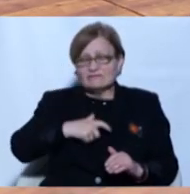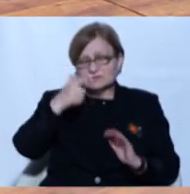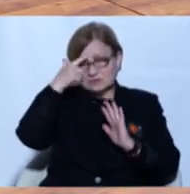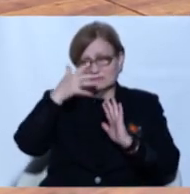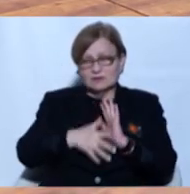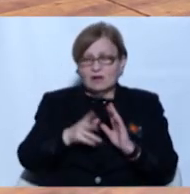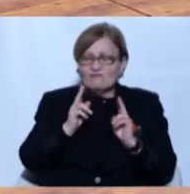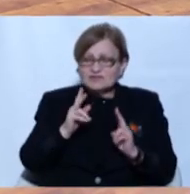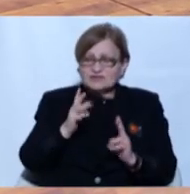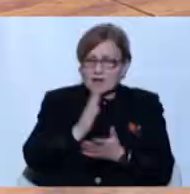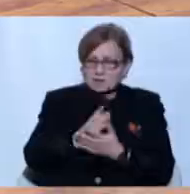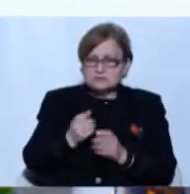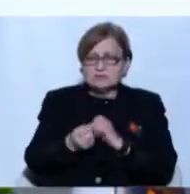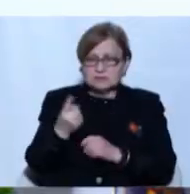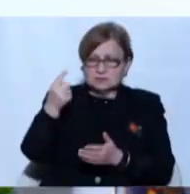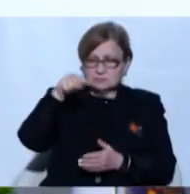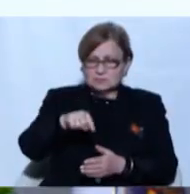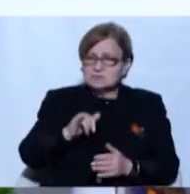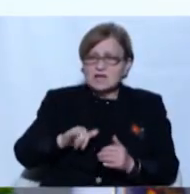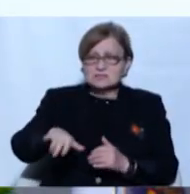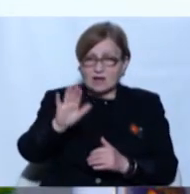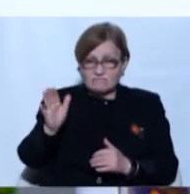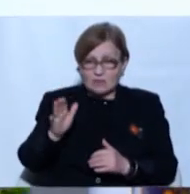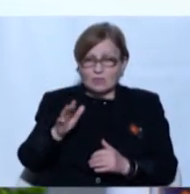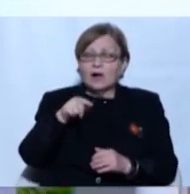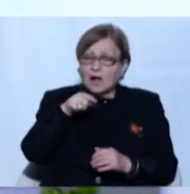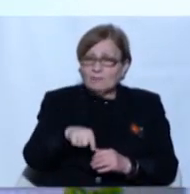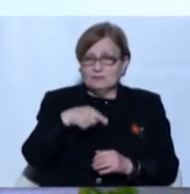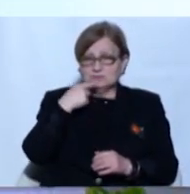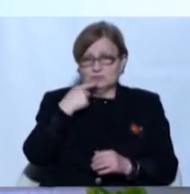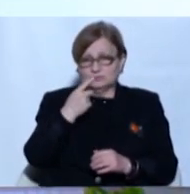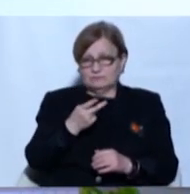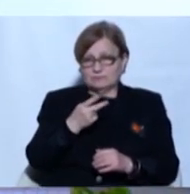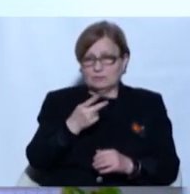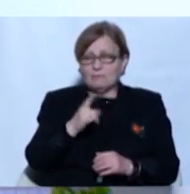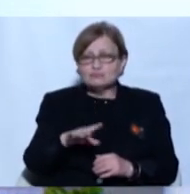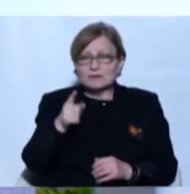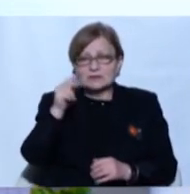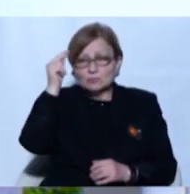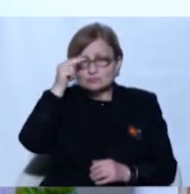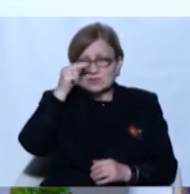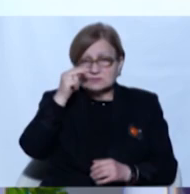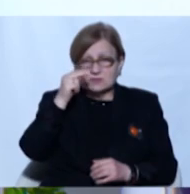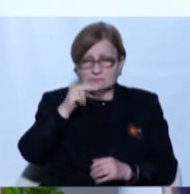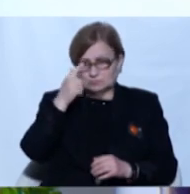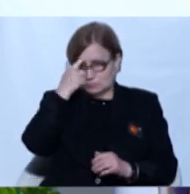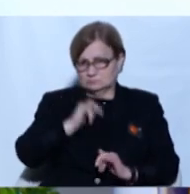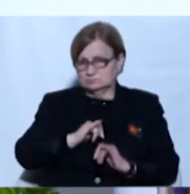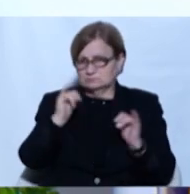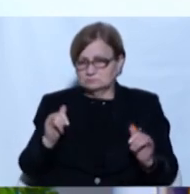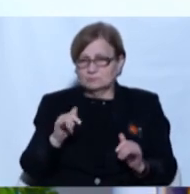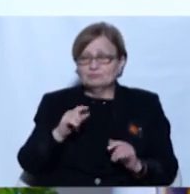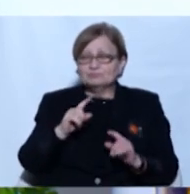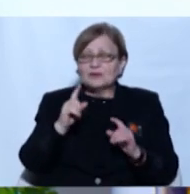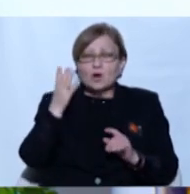არის სიდა მოსულა, სად არის წავა სადაო, აი ამაზეა საუბარი, რომ სწორედ იმ ადამიანებმა და უბედურება